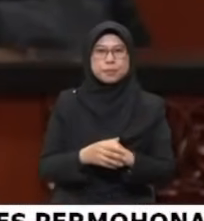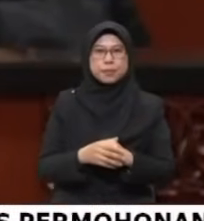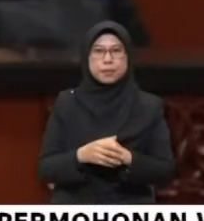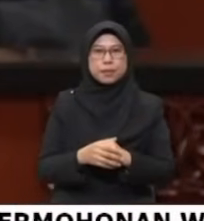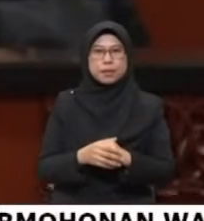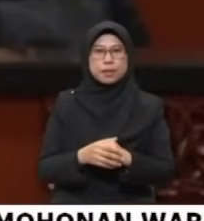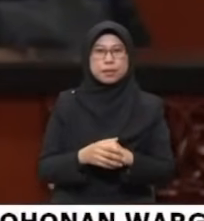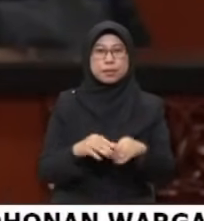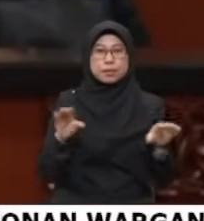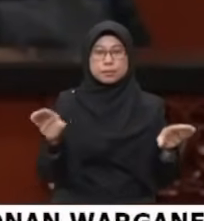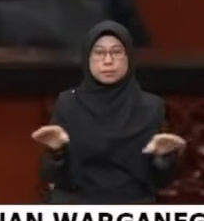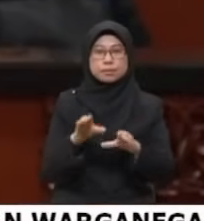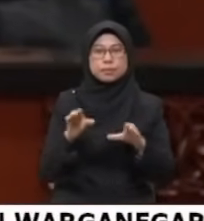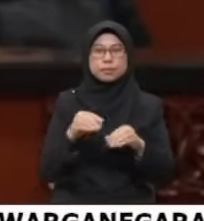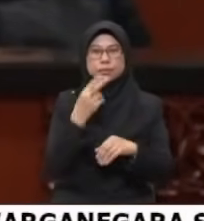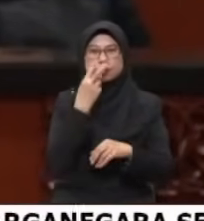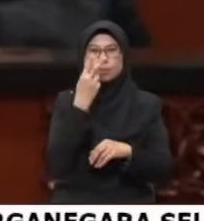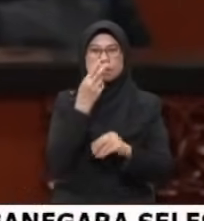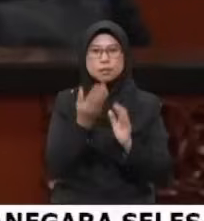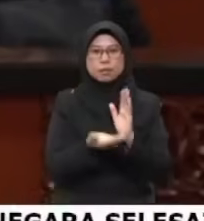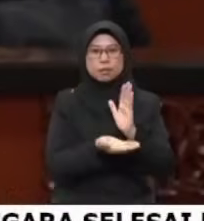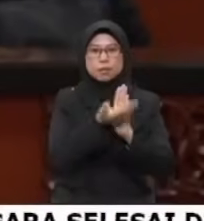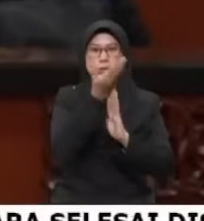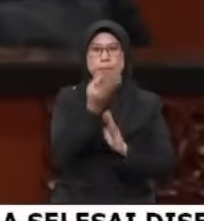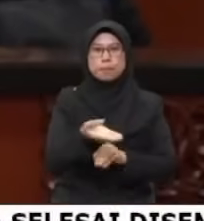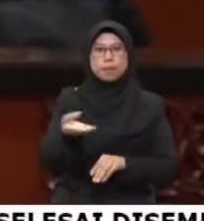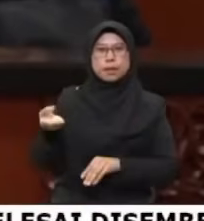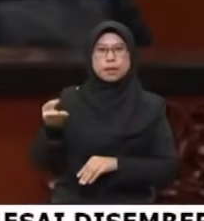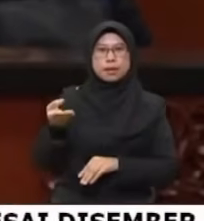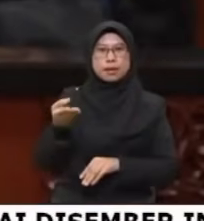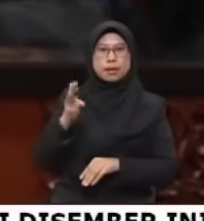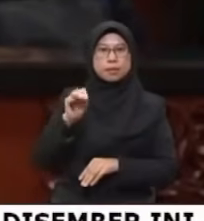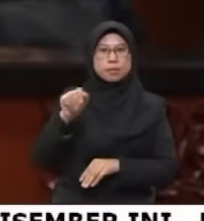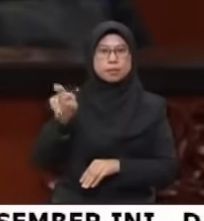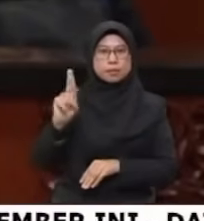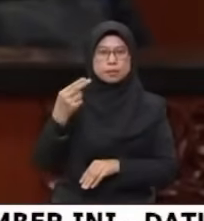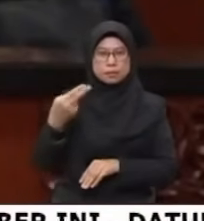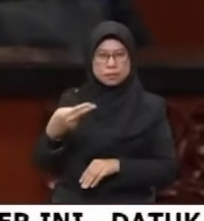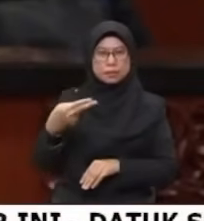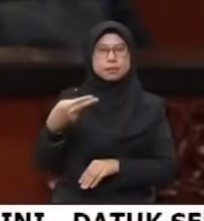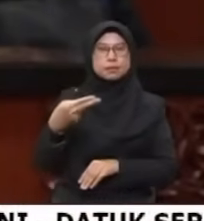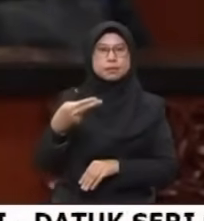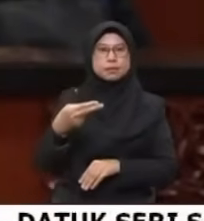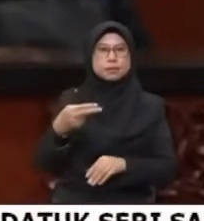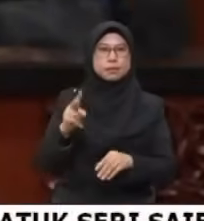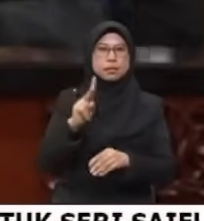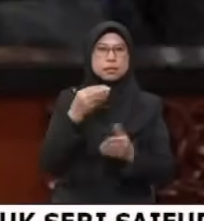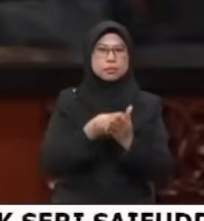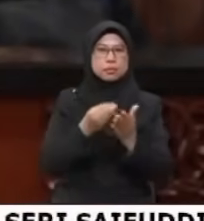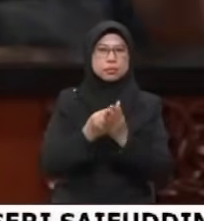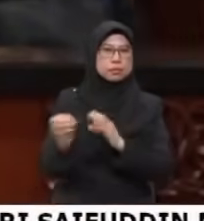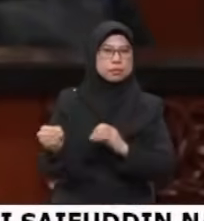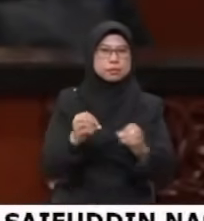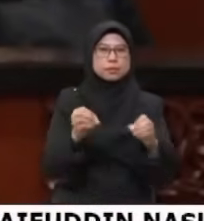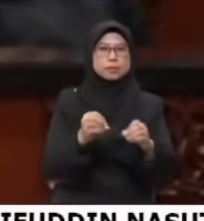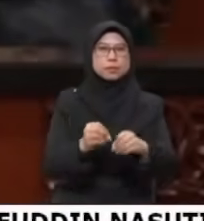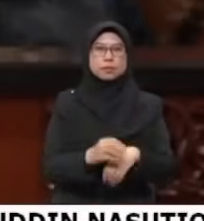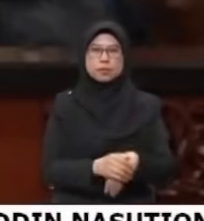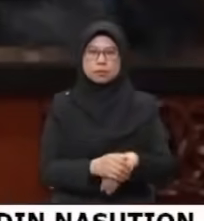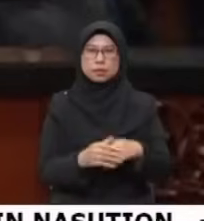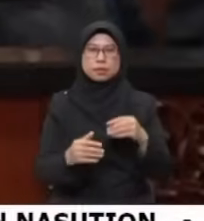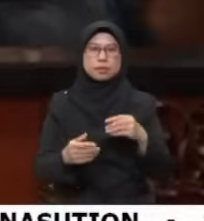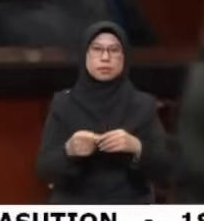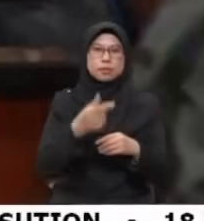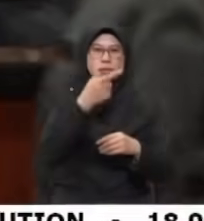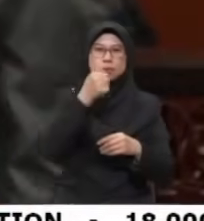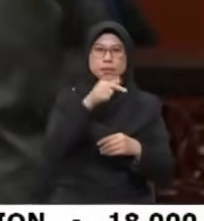ya dilaksanakan mengambil kira kenaikan bahan mentah dan kos operasi semasa memandangkan kadar harga yang diguna pakai di dalam kontrak konsesi